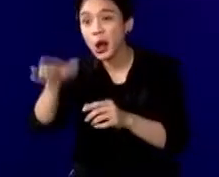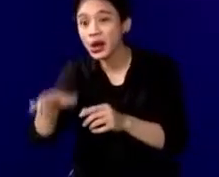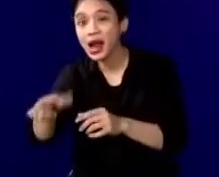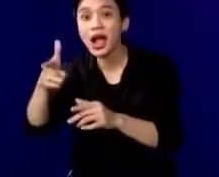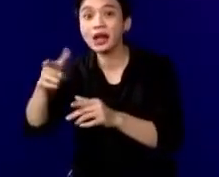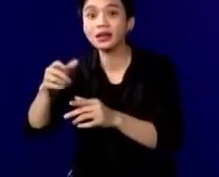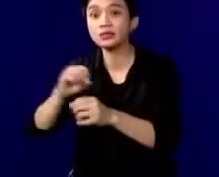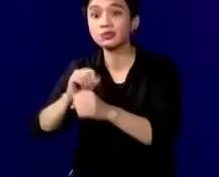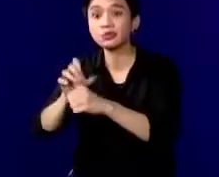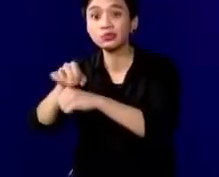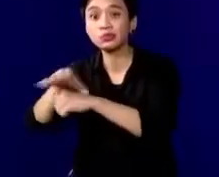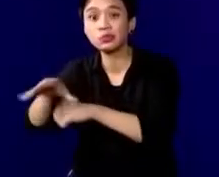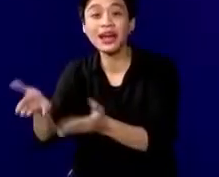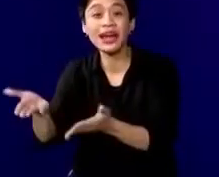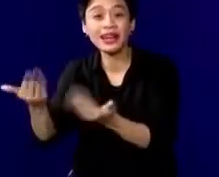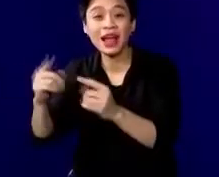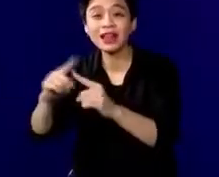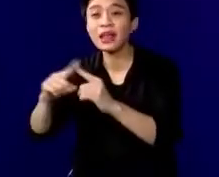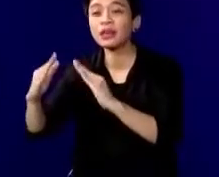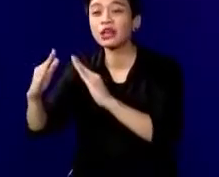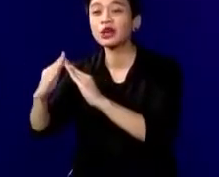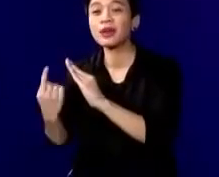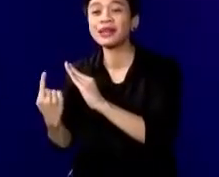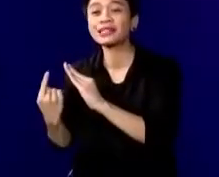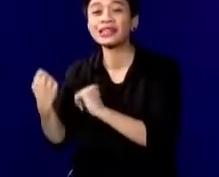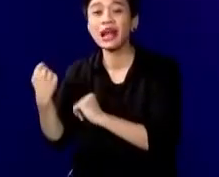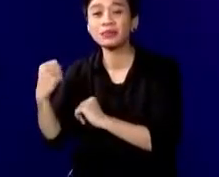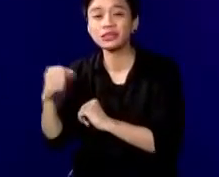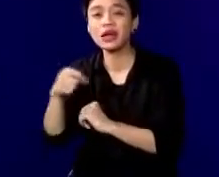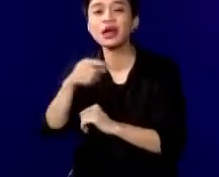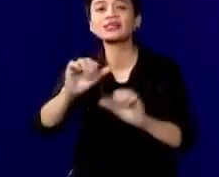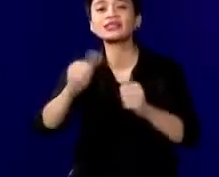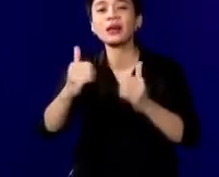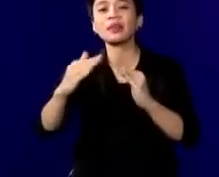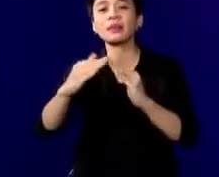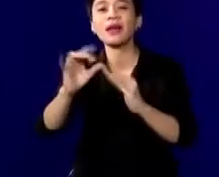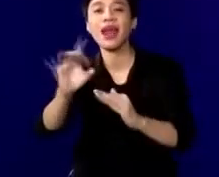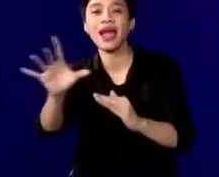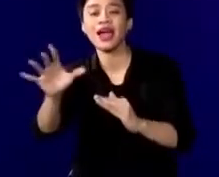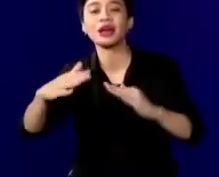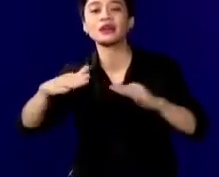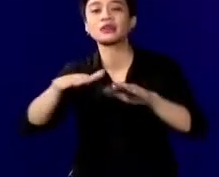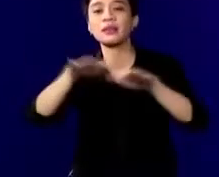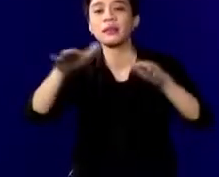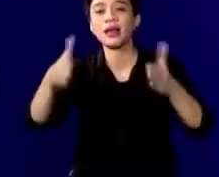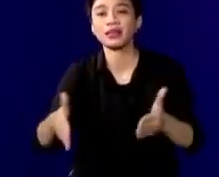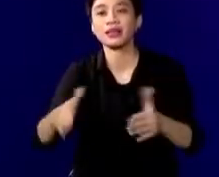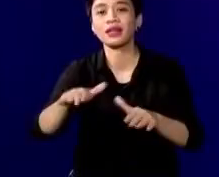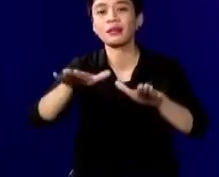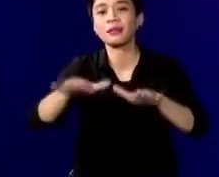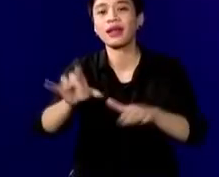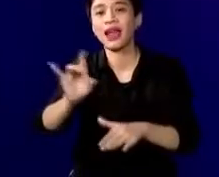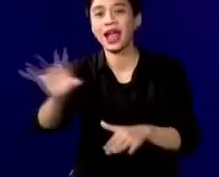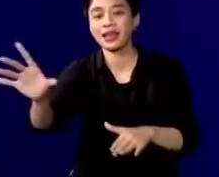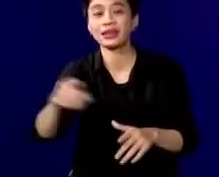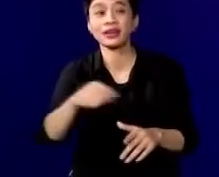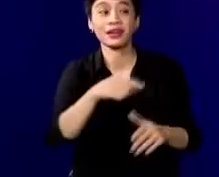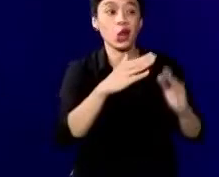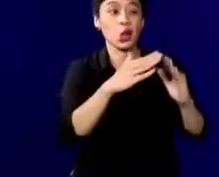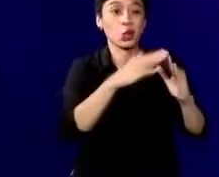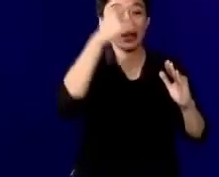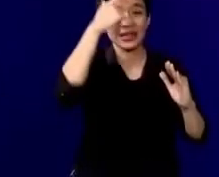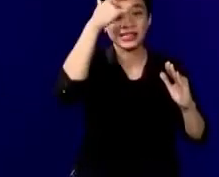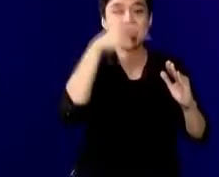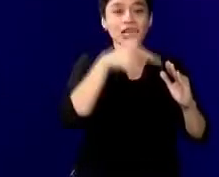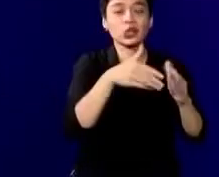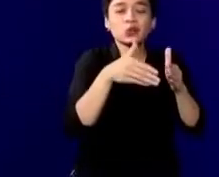melakukan isolasi di rumah maka disiapkanlah tempat penampungan sehingga Rumah Sakit hanya menampung khusus untuk